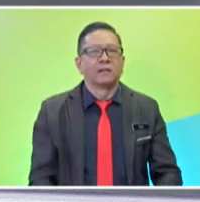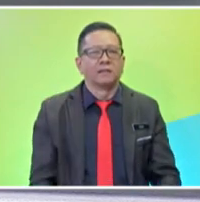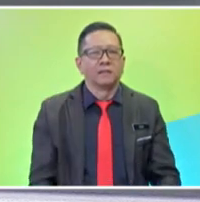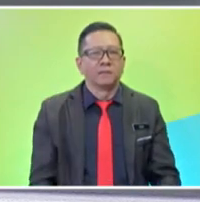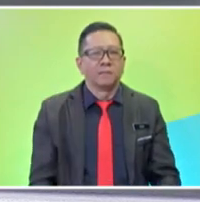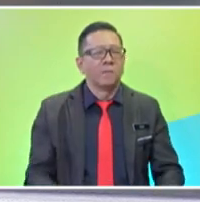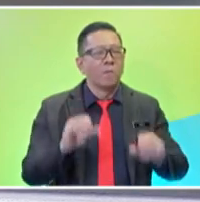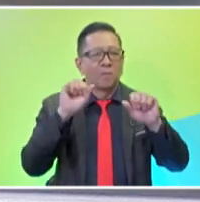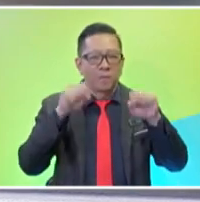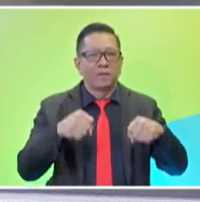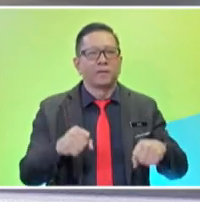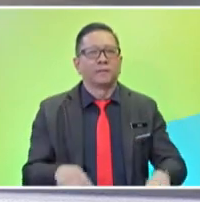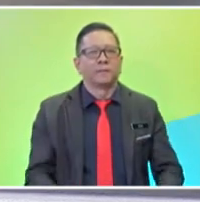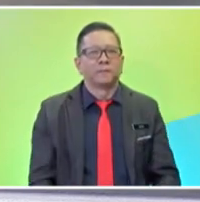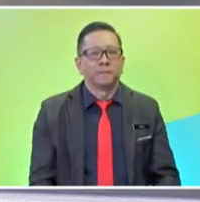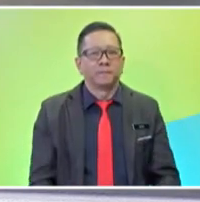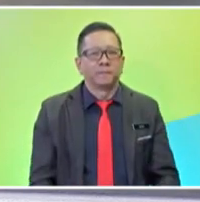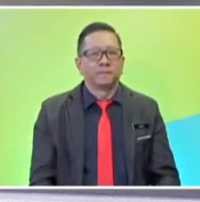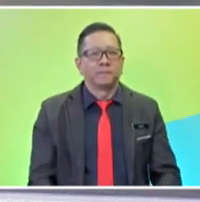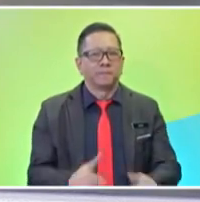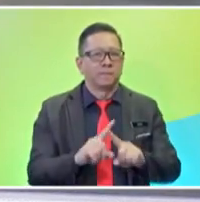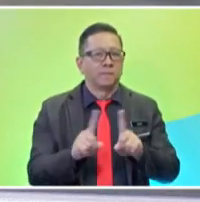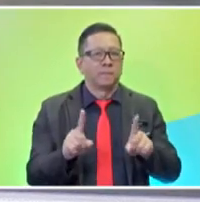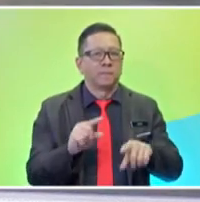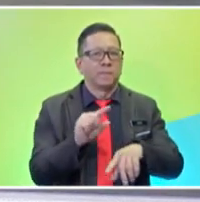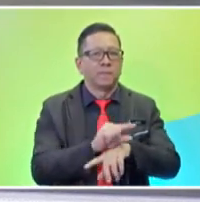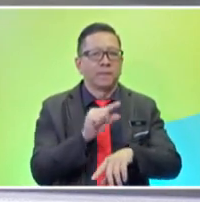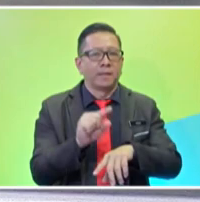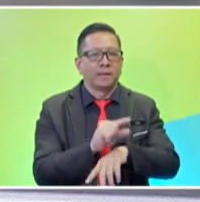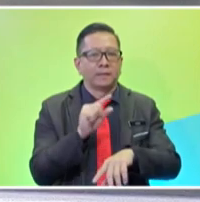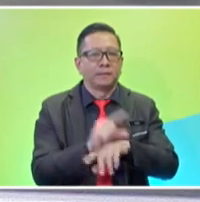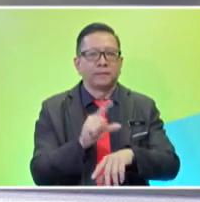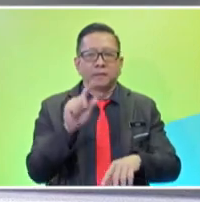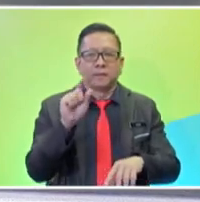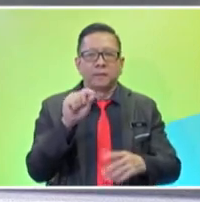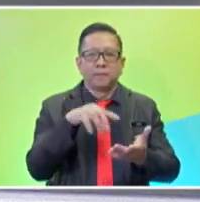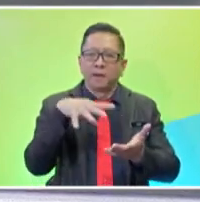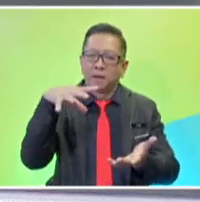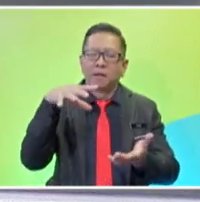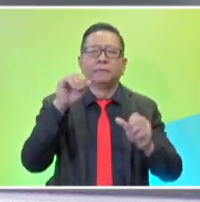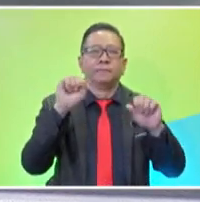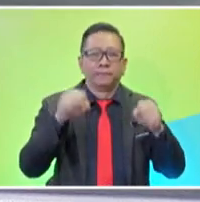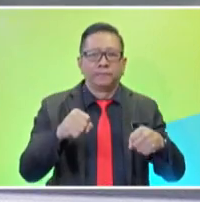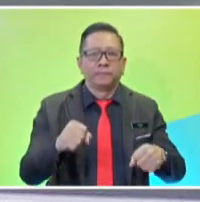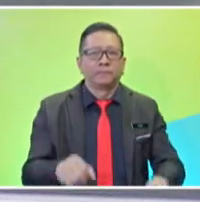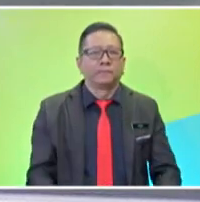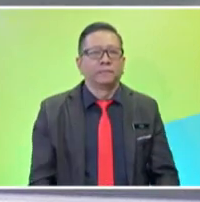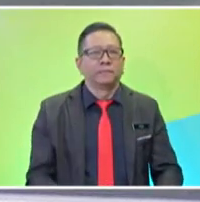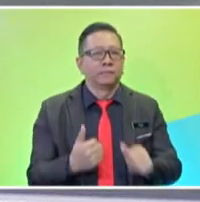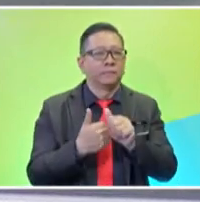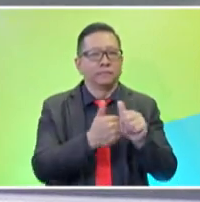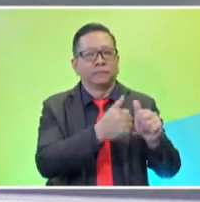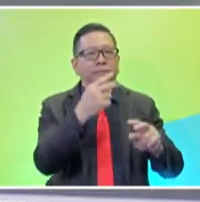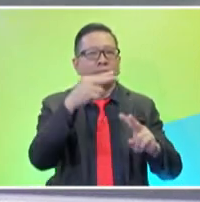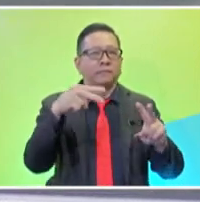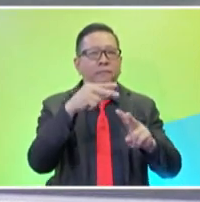pakai itu boleh pakai Gum yang kering cepat jam yang sekarang